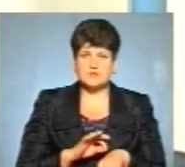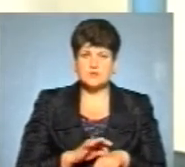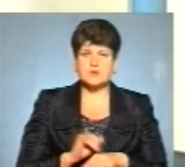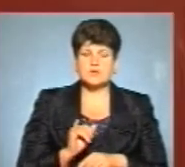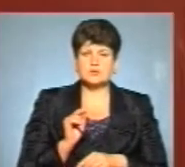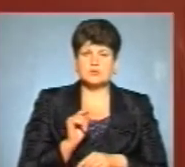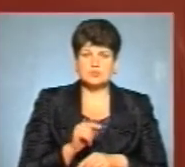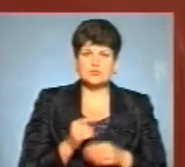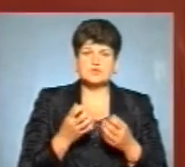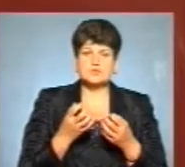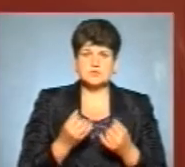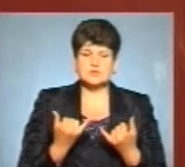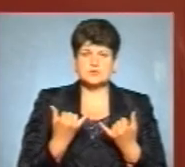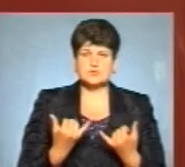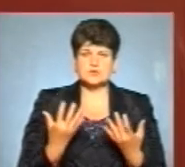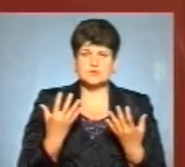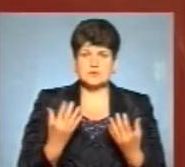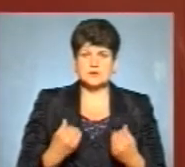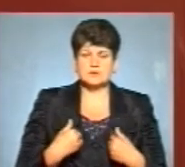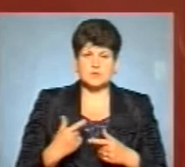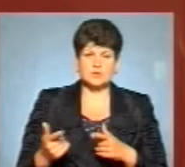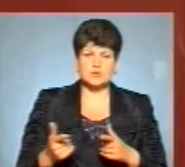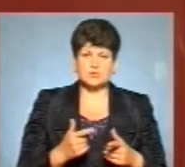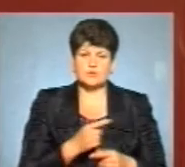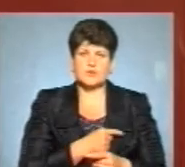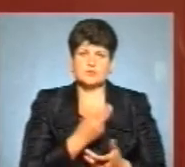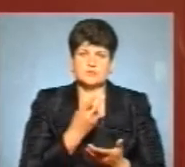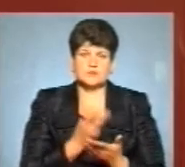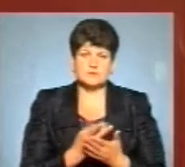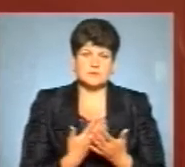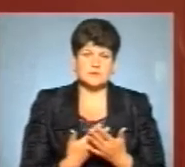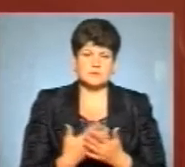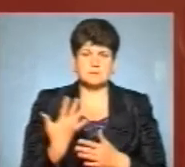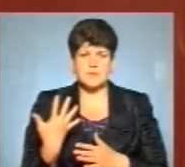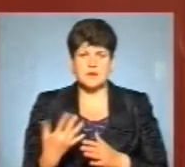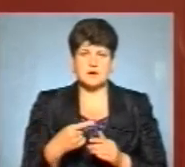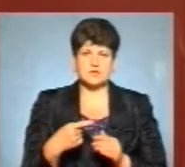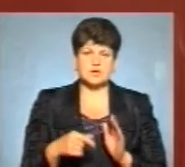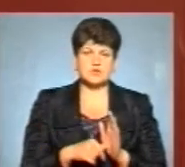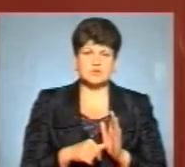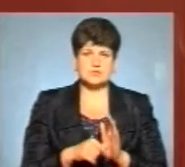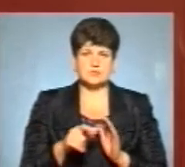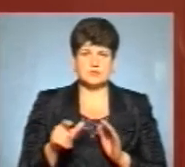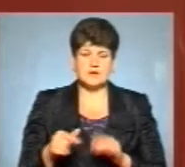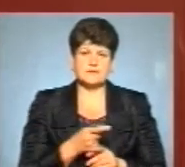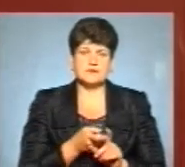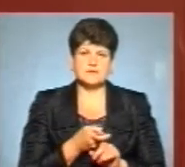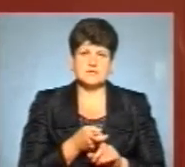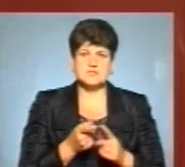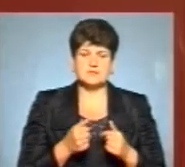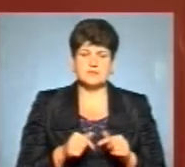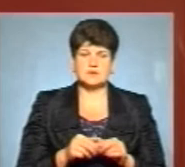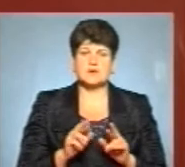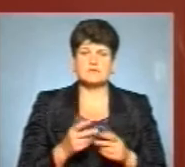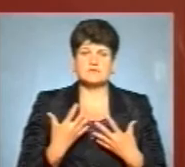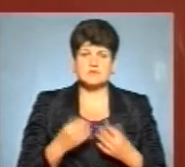ми ще на сьогоднішній день готові госпіталізовувати там орієнтовно 5-6 пацієнтів в інфекційне відділення. Як я